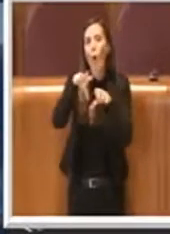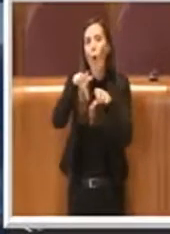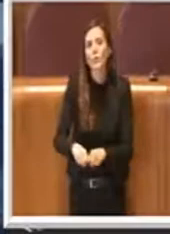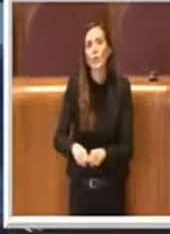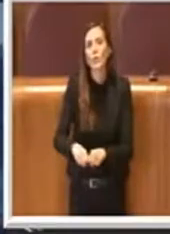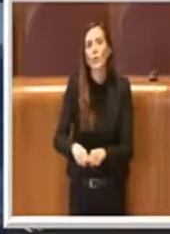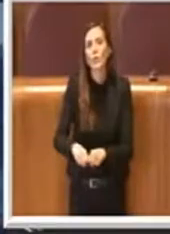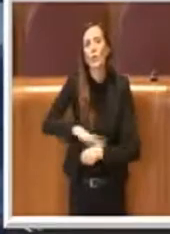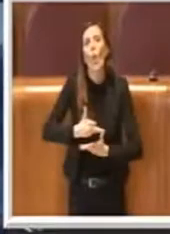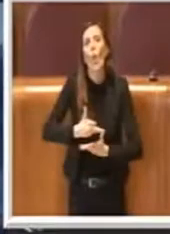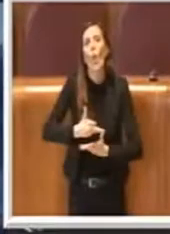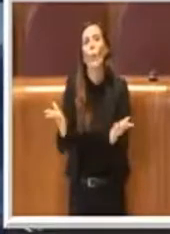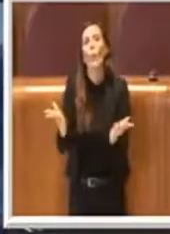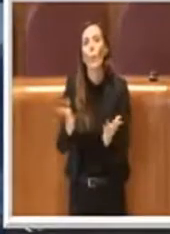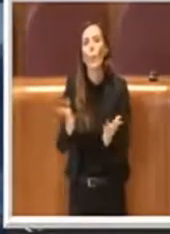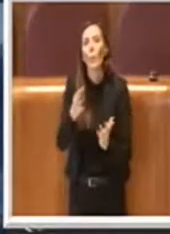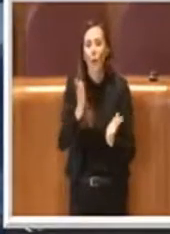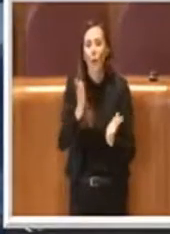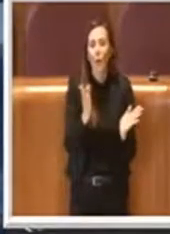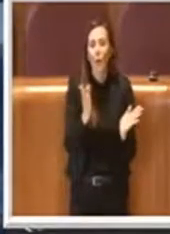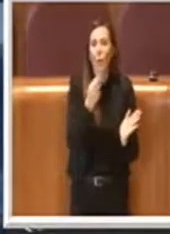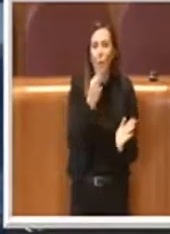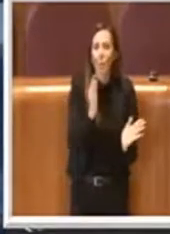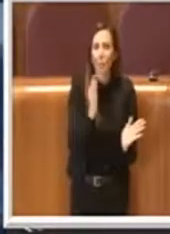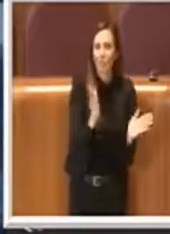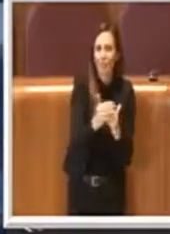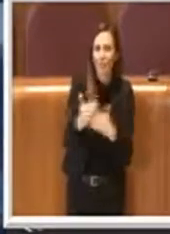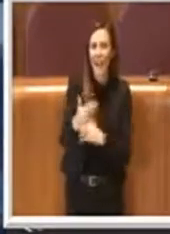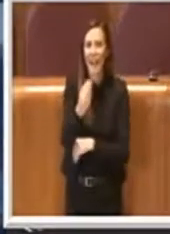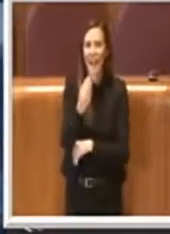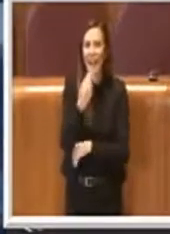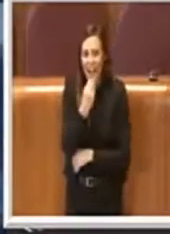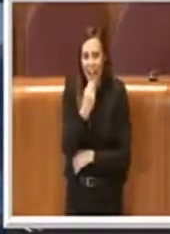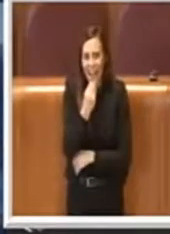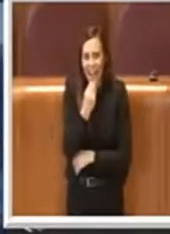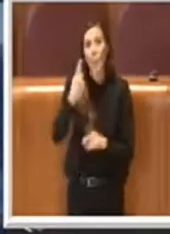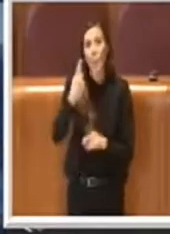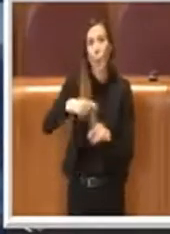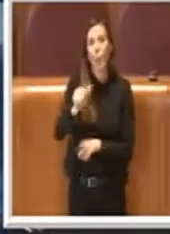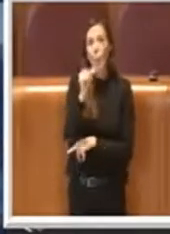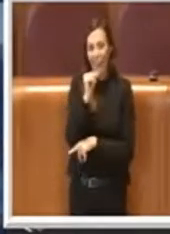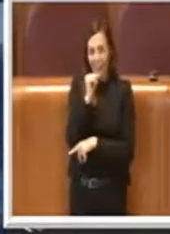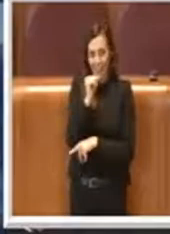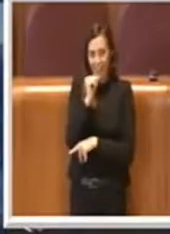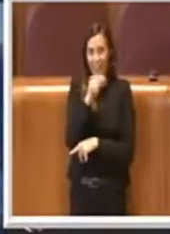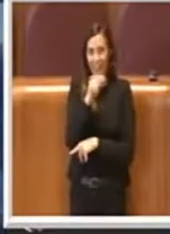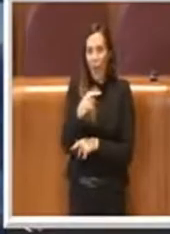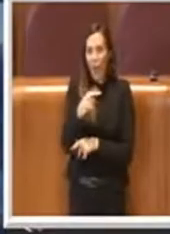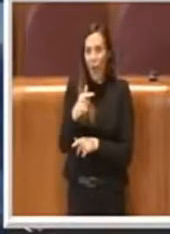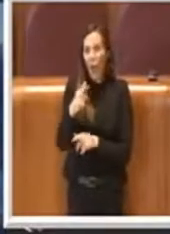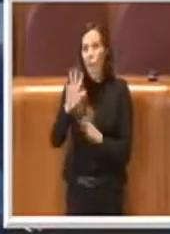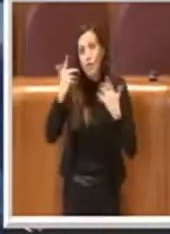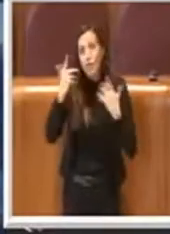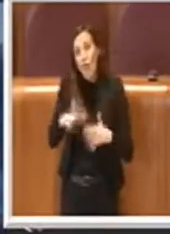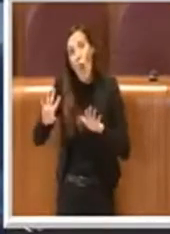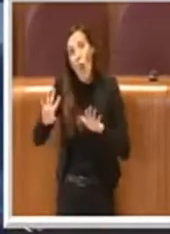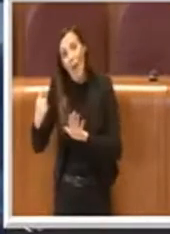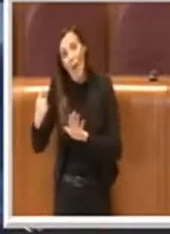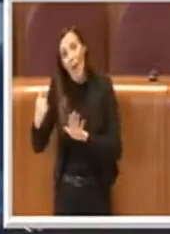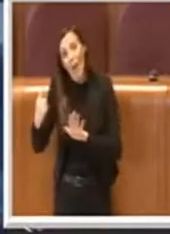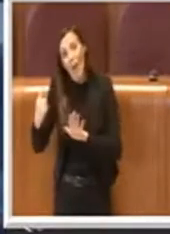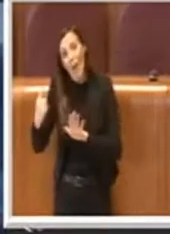pubblico alle classiche somministrazioni di alimenti e bevande ai quali è già consentite dalla 91 aggiunge va ai centri